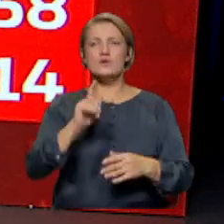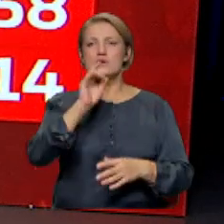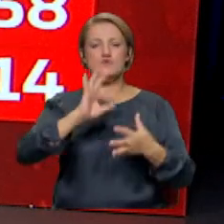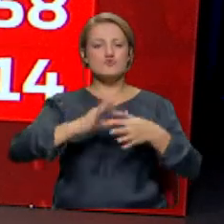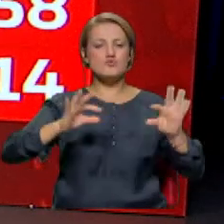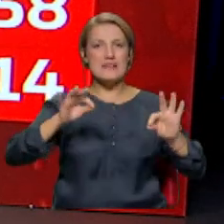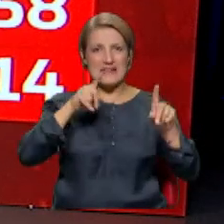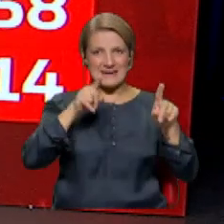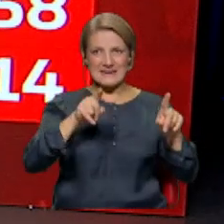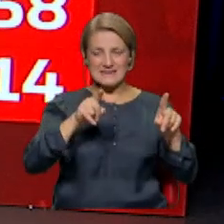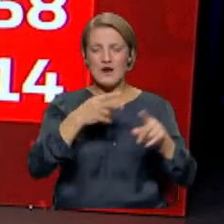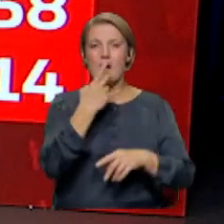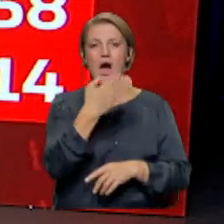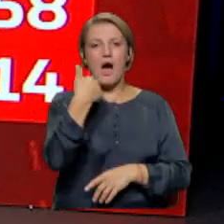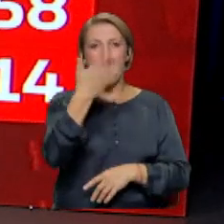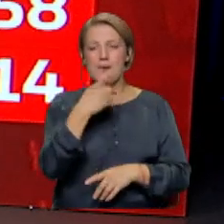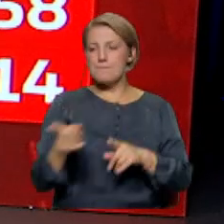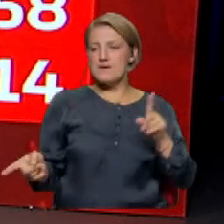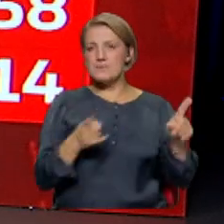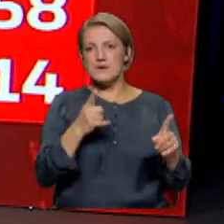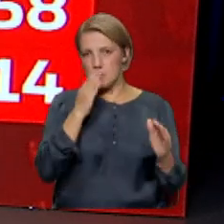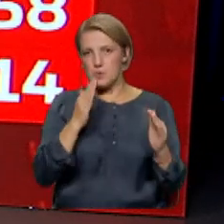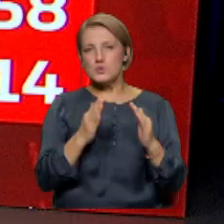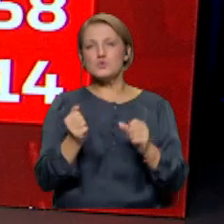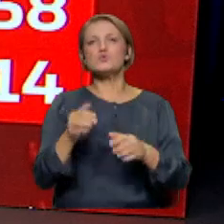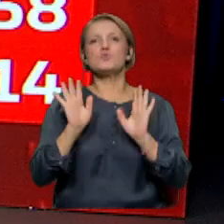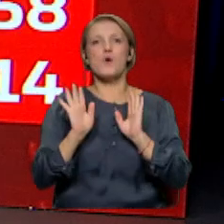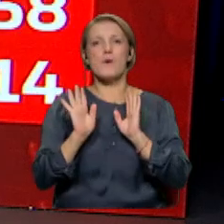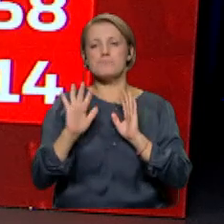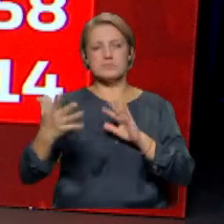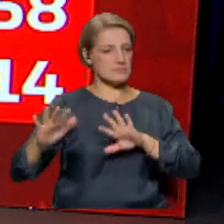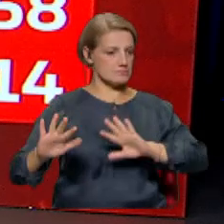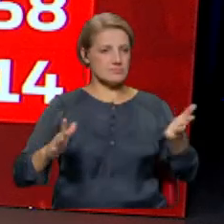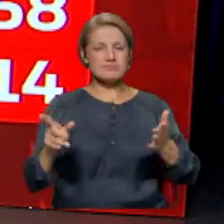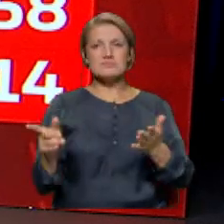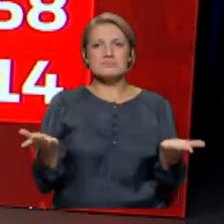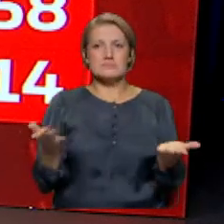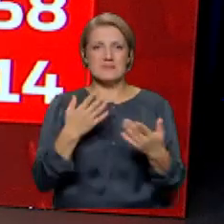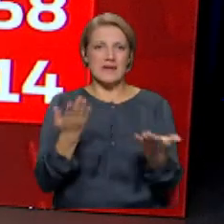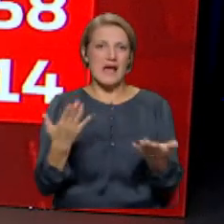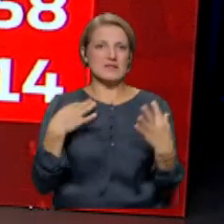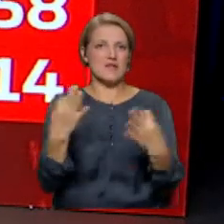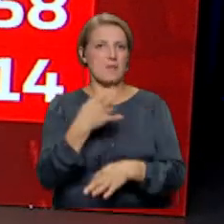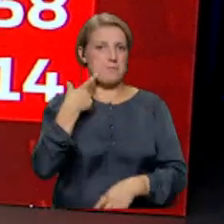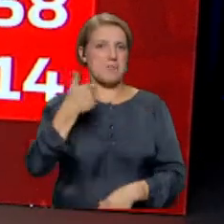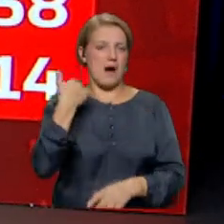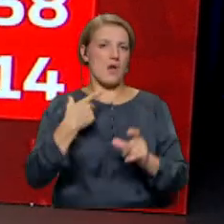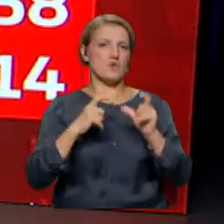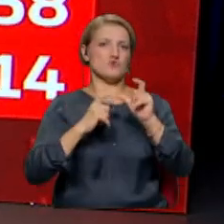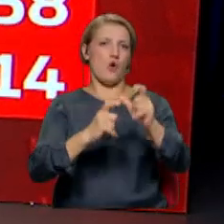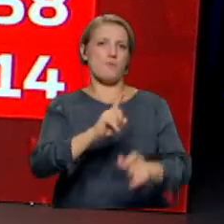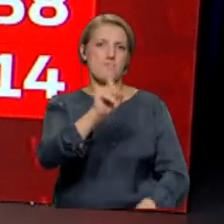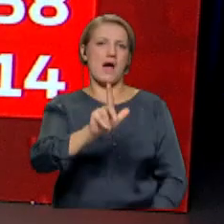sözlerinize yaptıklarınız neden birbirini bu kadar tutmuyor? Neden birbiriyle bu kadar çelişiyor diye de Sayın Bakan'a